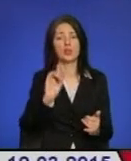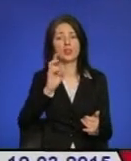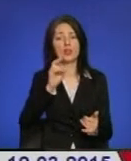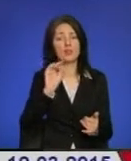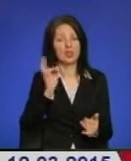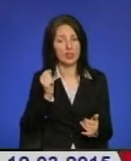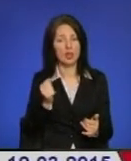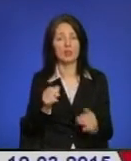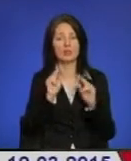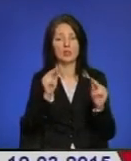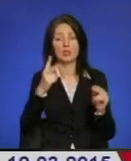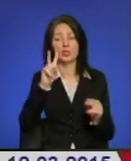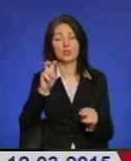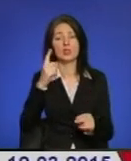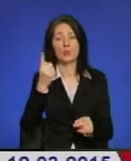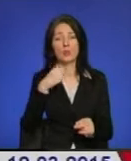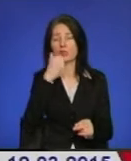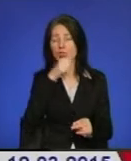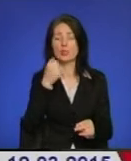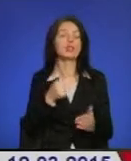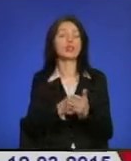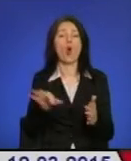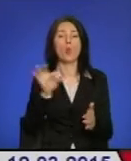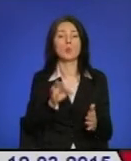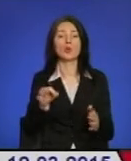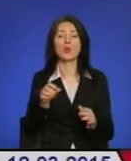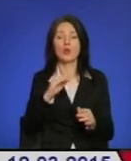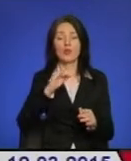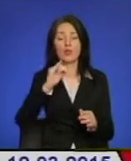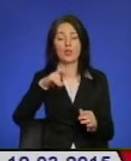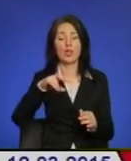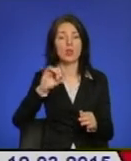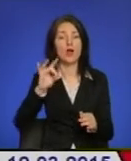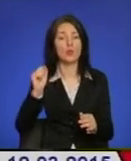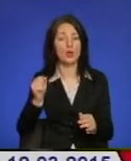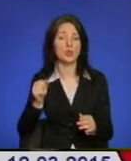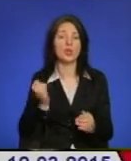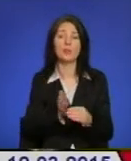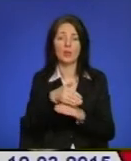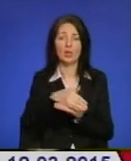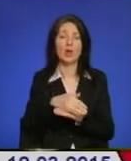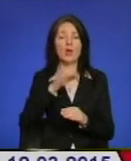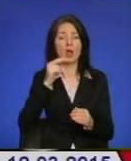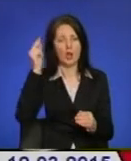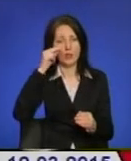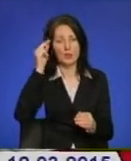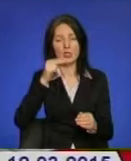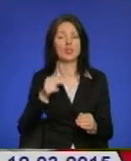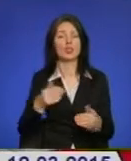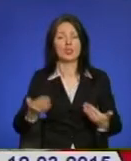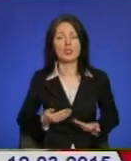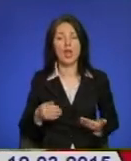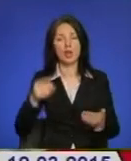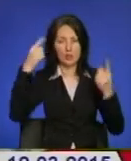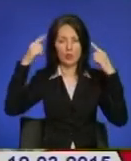201-ї річниці його народження до обласної філармонії завітав дослідник життя і творчості поета автор книжки Бог і Шевченко